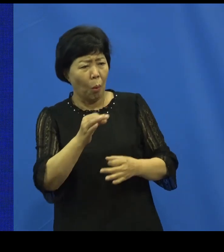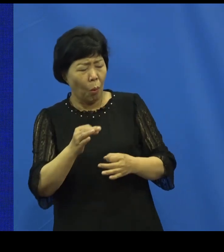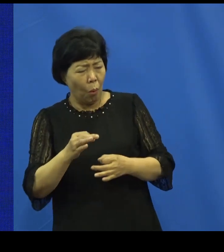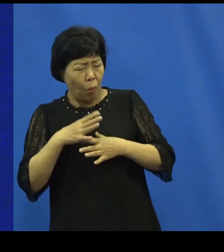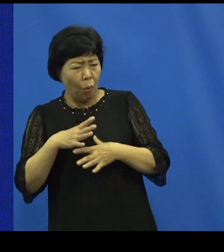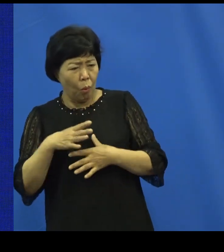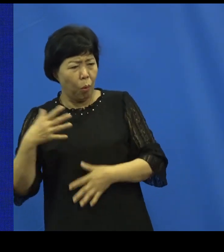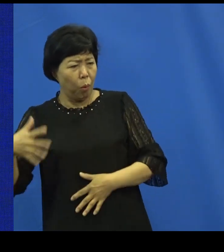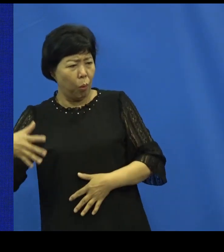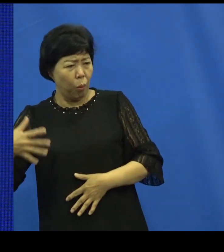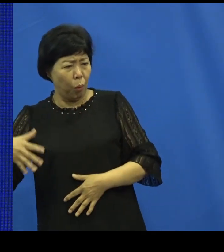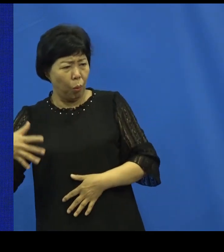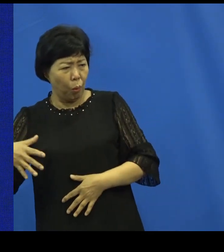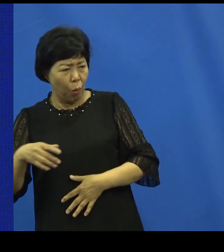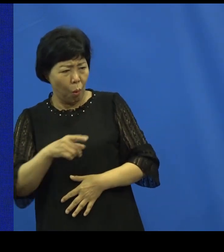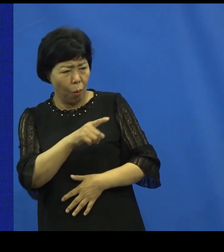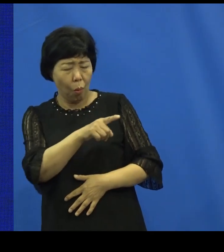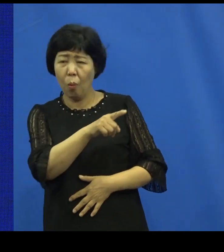못 쫓아냅니다.